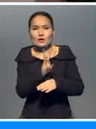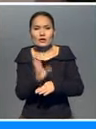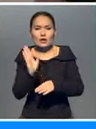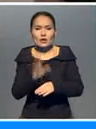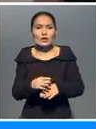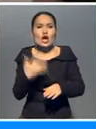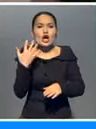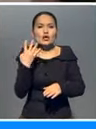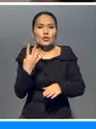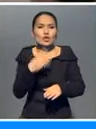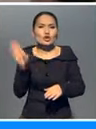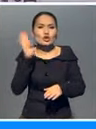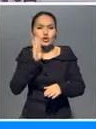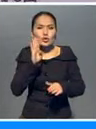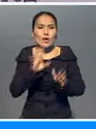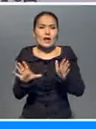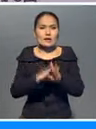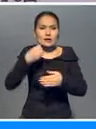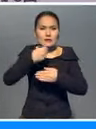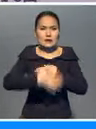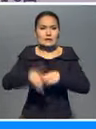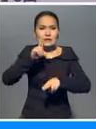дәл осындай тағы 4 су электр станциясы салынатын болады.